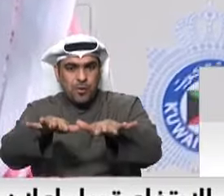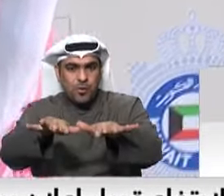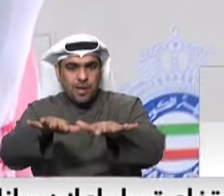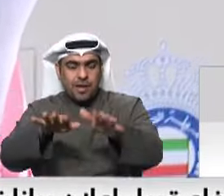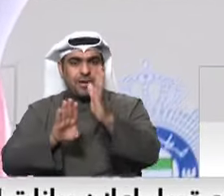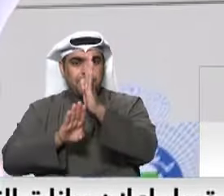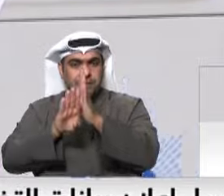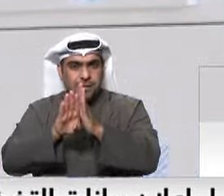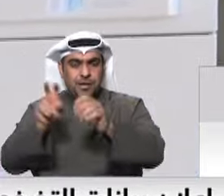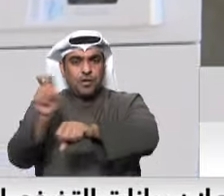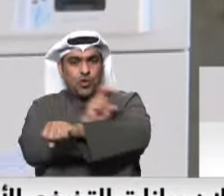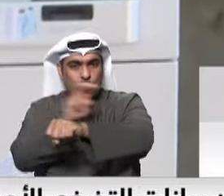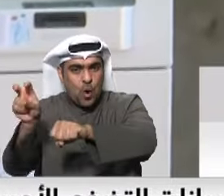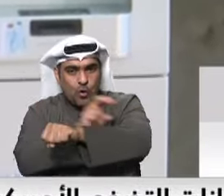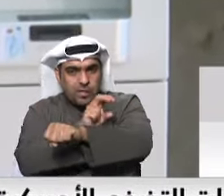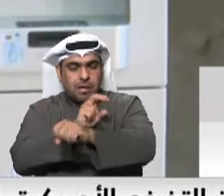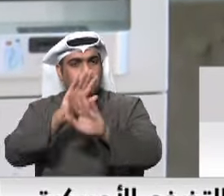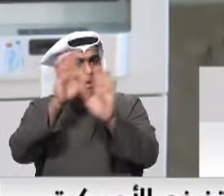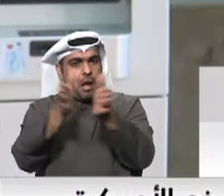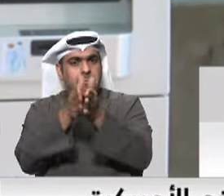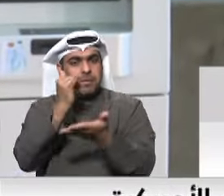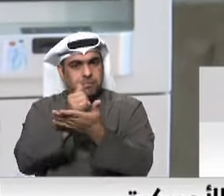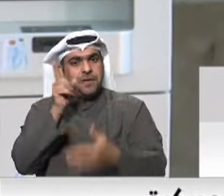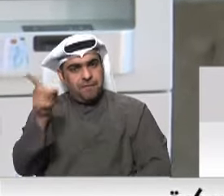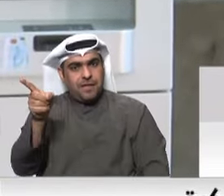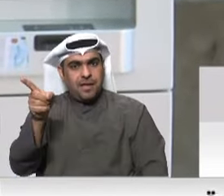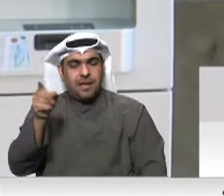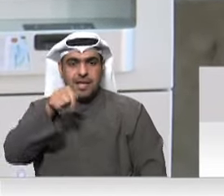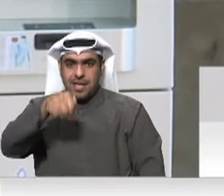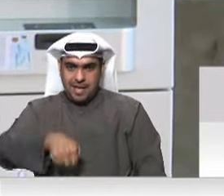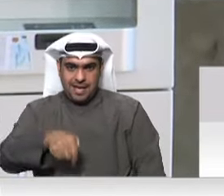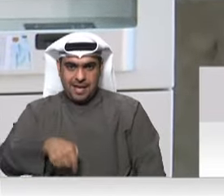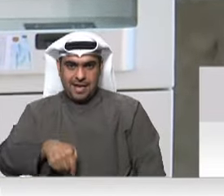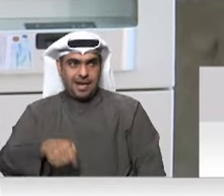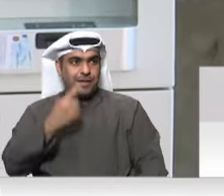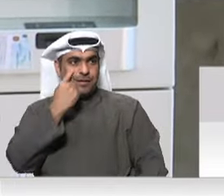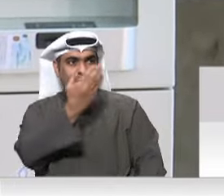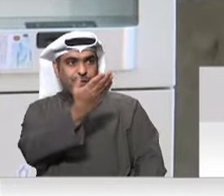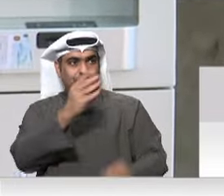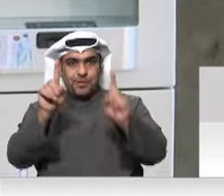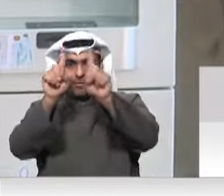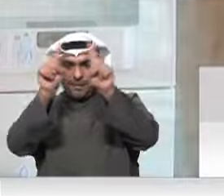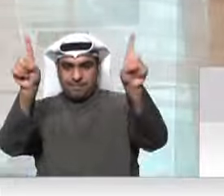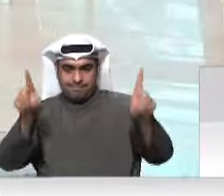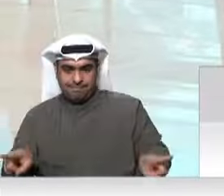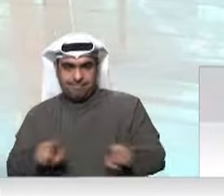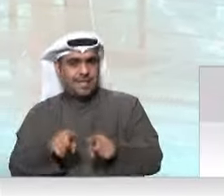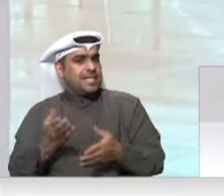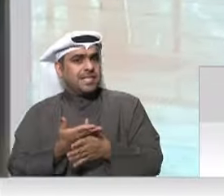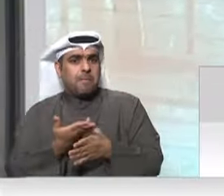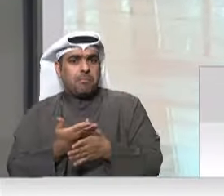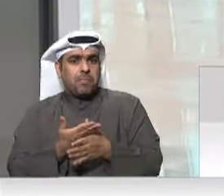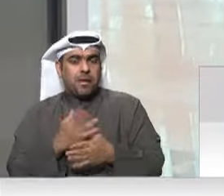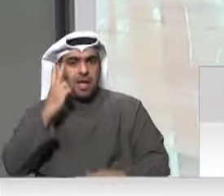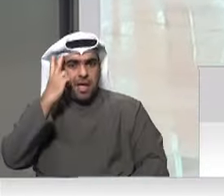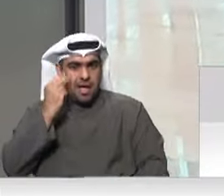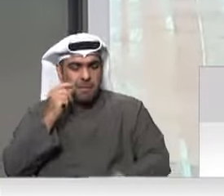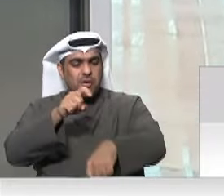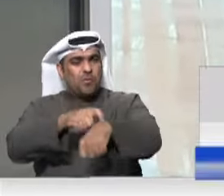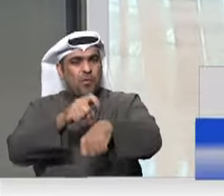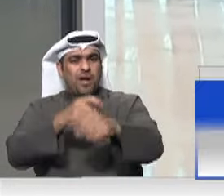والتكنولوجيا بحيث تسهل الإجراءات على المواطن والمقيم بكل سهولة. دائما احنا نحط ببالنا